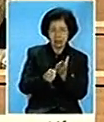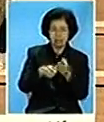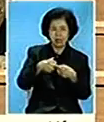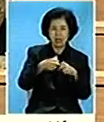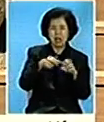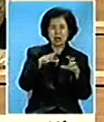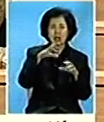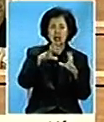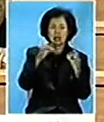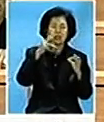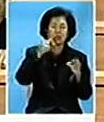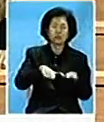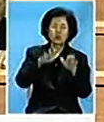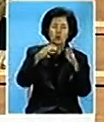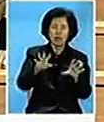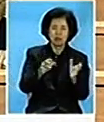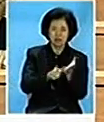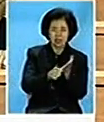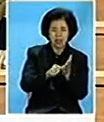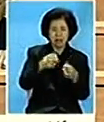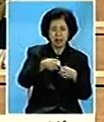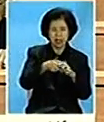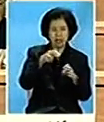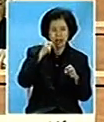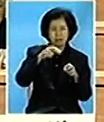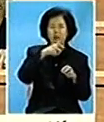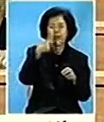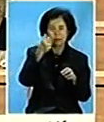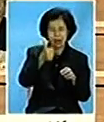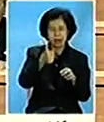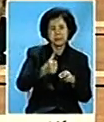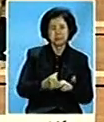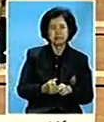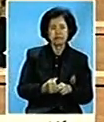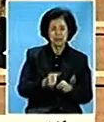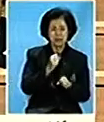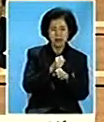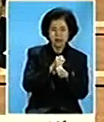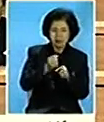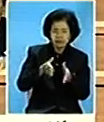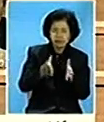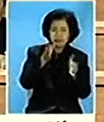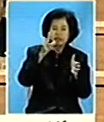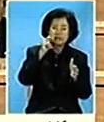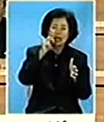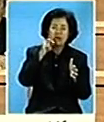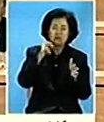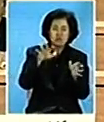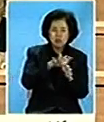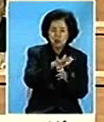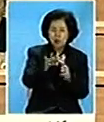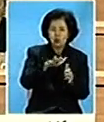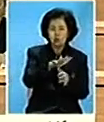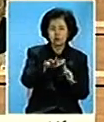ล้วยังสามารถแก้ปัญหาน้ำแล้งได้ในเวลาเดียวกันทำให้การชลประทานมีการครอบคลุมพื้น